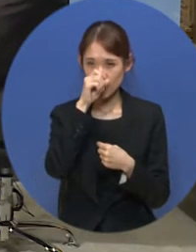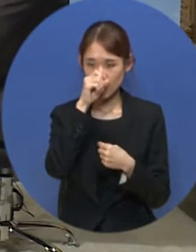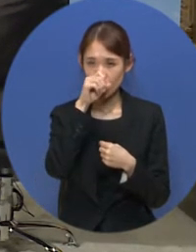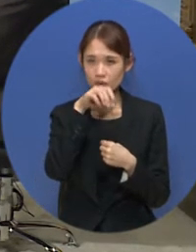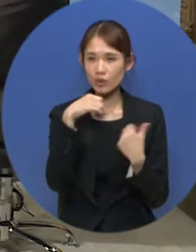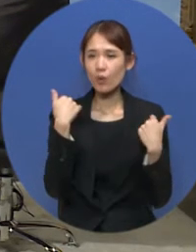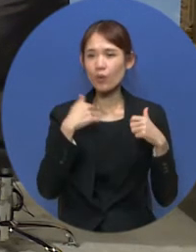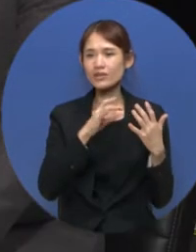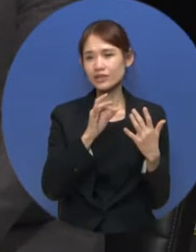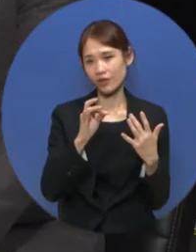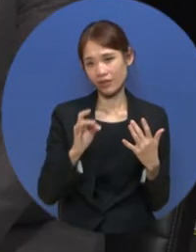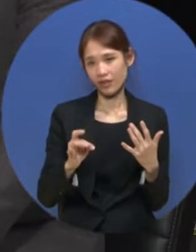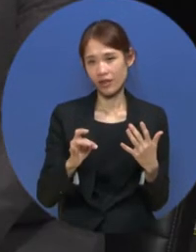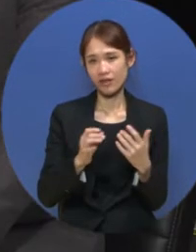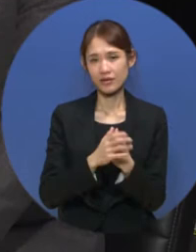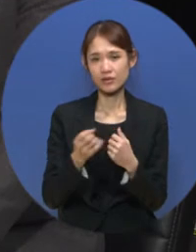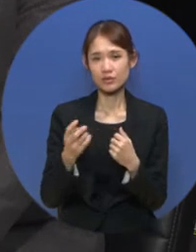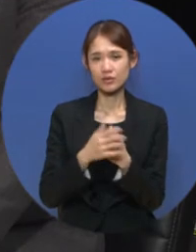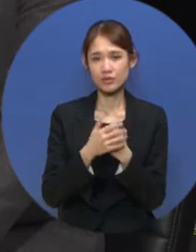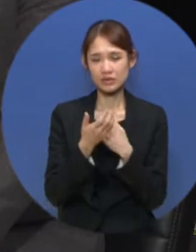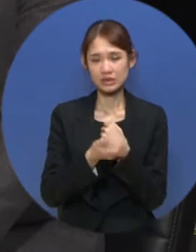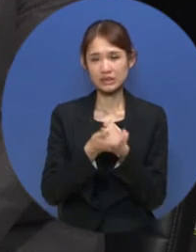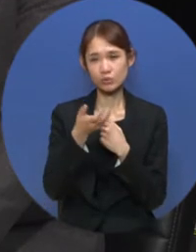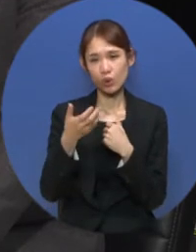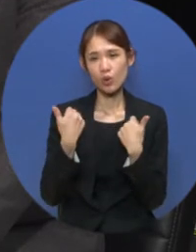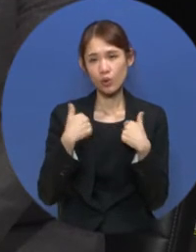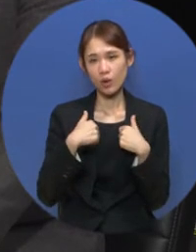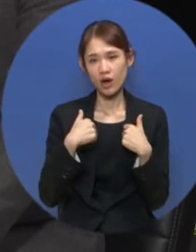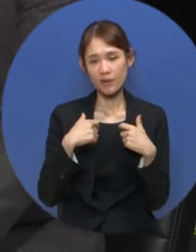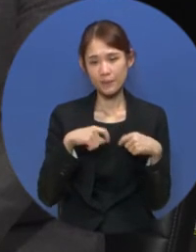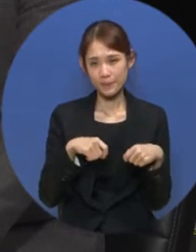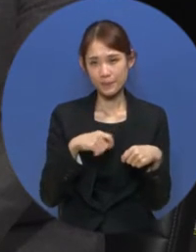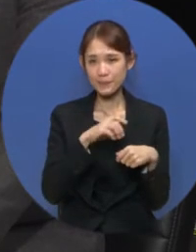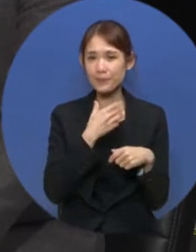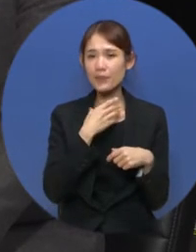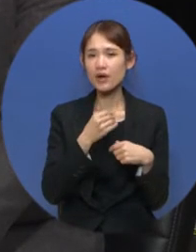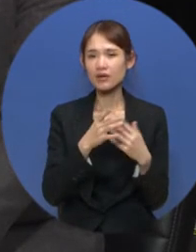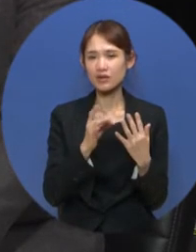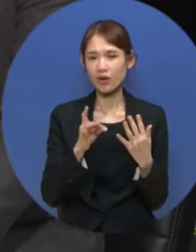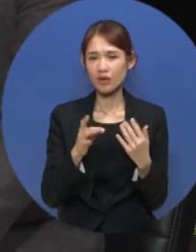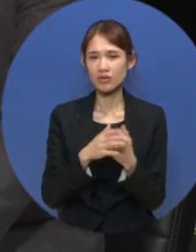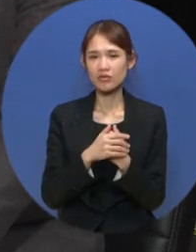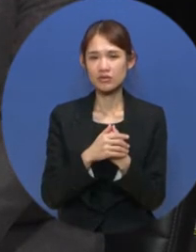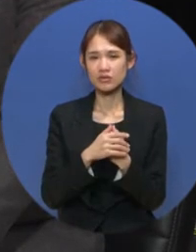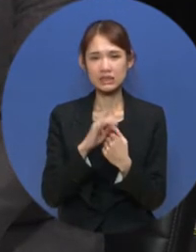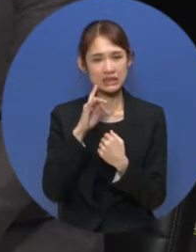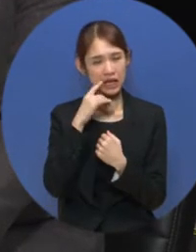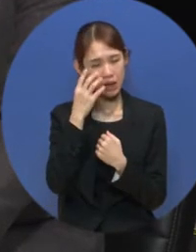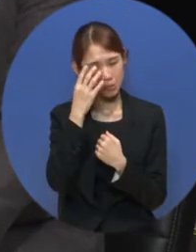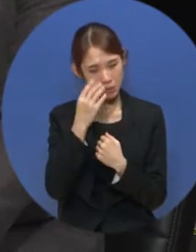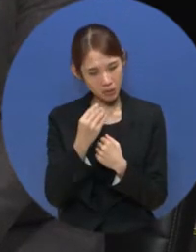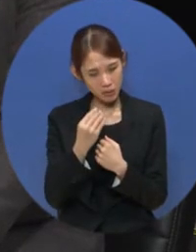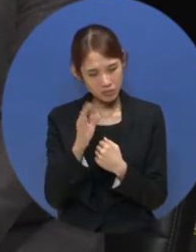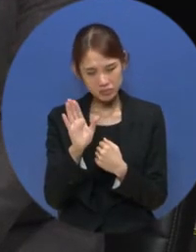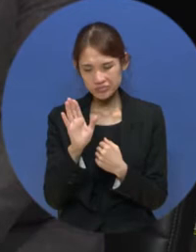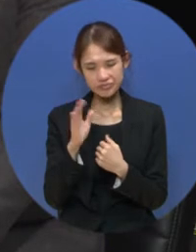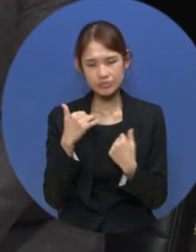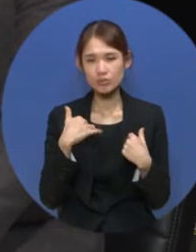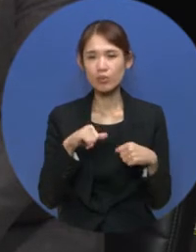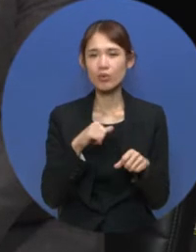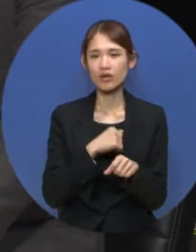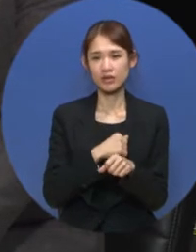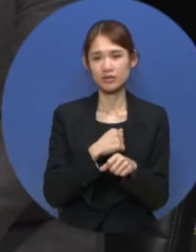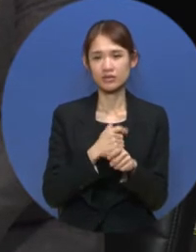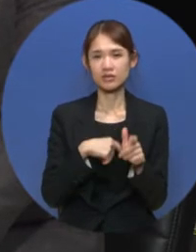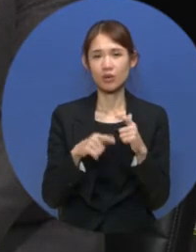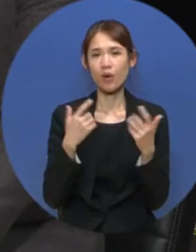네. 한다거나 아니면은 뭐 이동하기 편한 것들, 이런 것들을 선택하다 보니까 사실 예뻐 보이는 것들을 조금 포기해야 되는